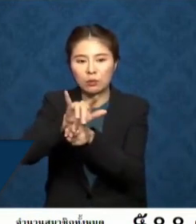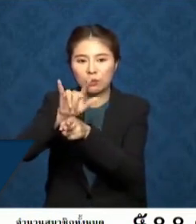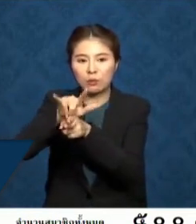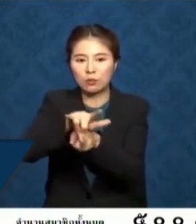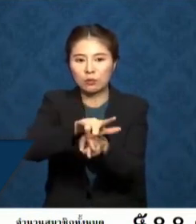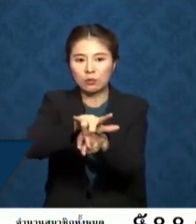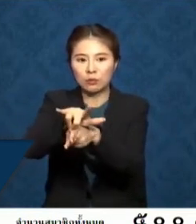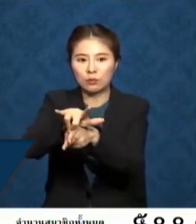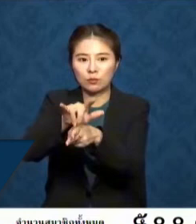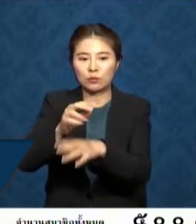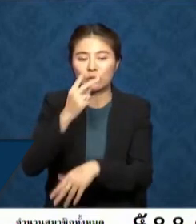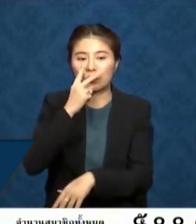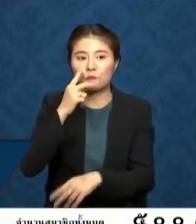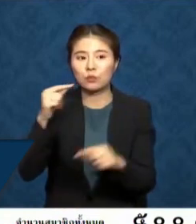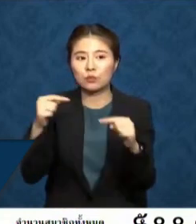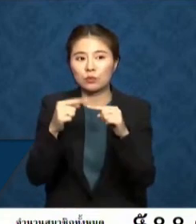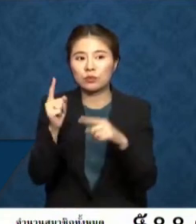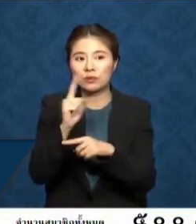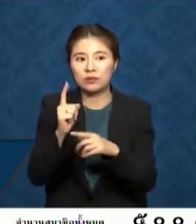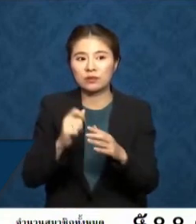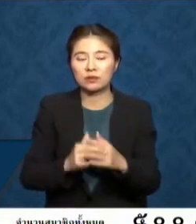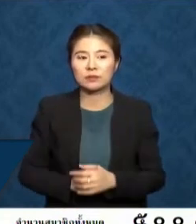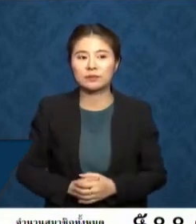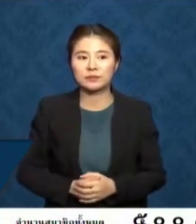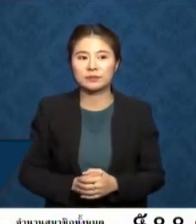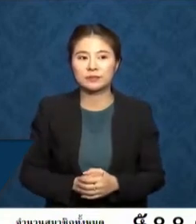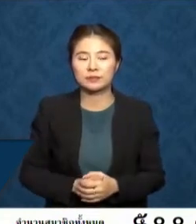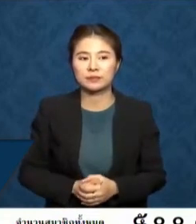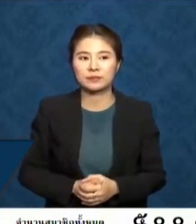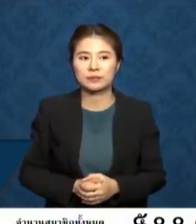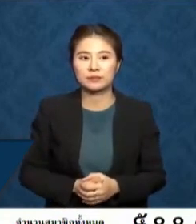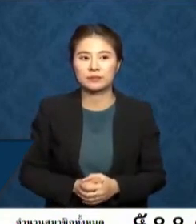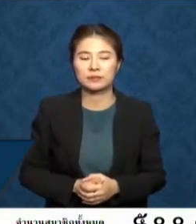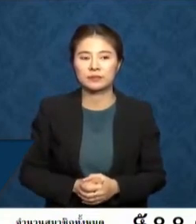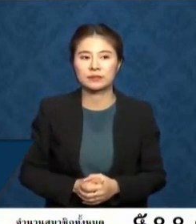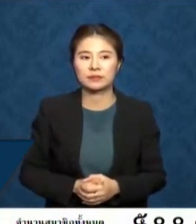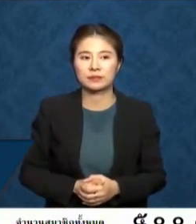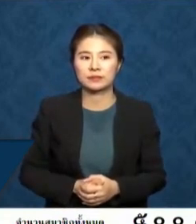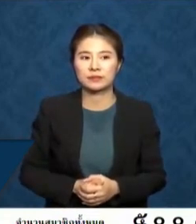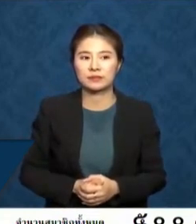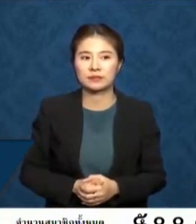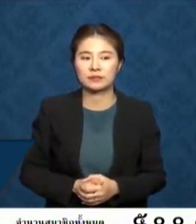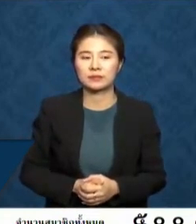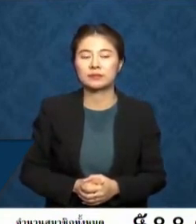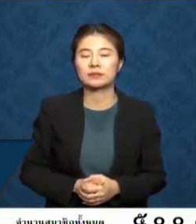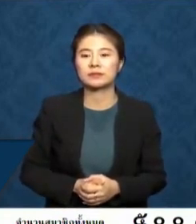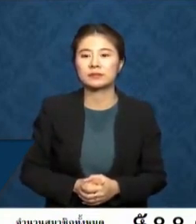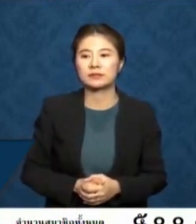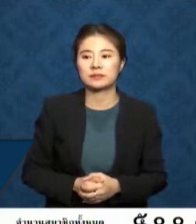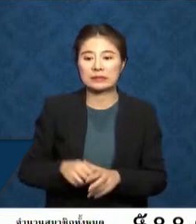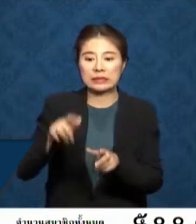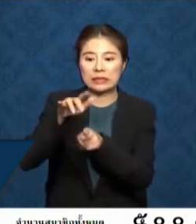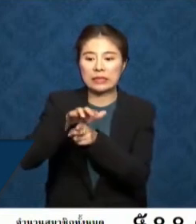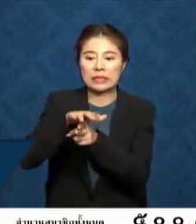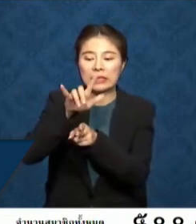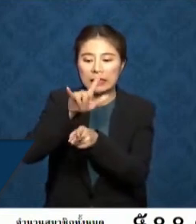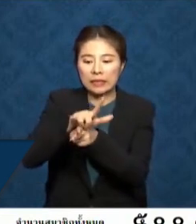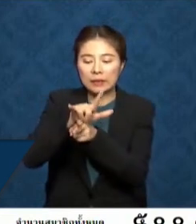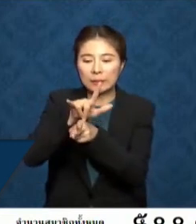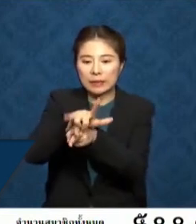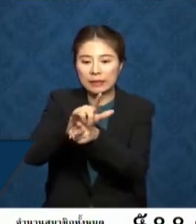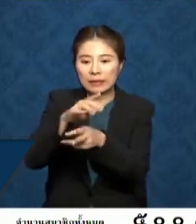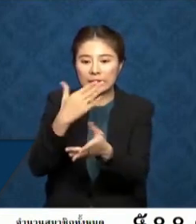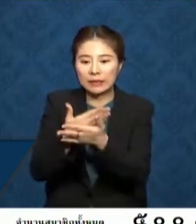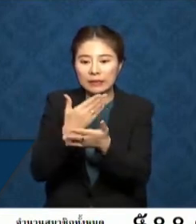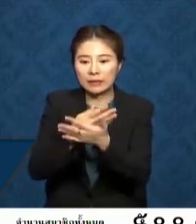เนี่ยก็คืออะไรครับ Unmanned ใช่ไหม Vehicle ใช่ไหมครับ Aerial เนาะก็คือเป็นเครื่องบินที่ไร้คนขับ 4.5 ล้านนี่คือมัน